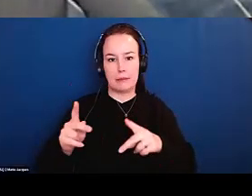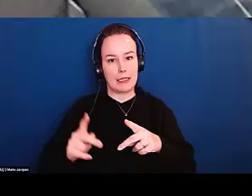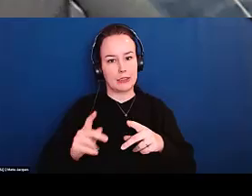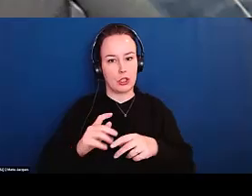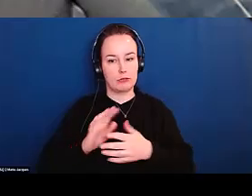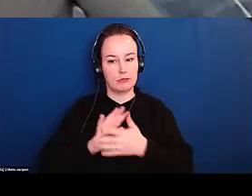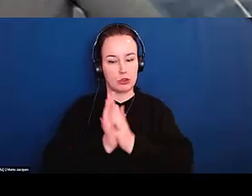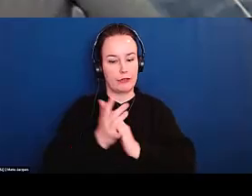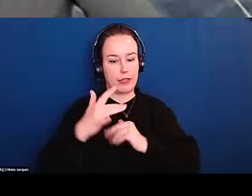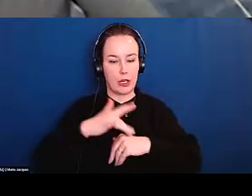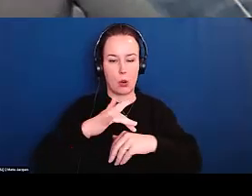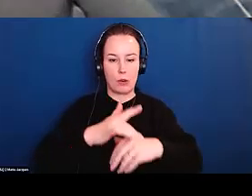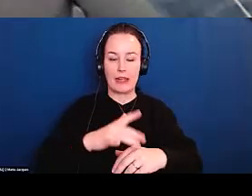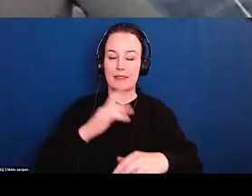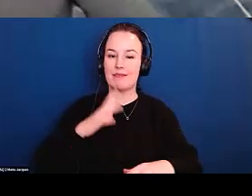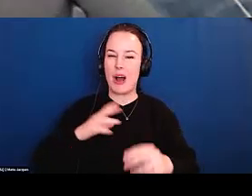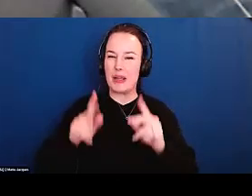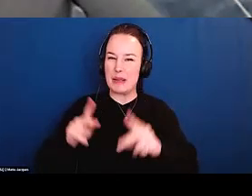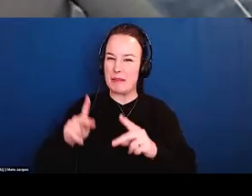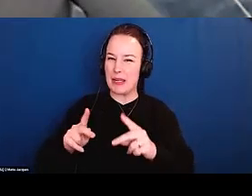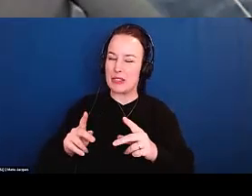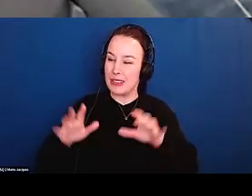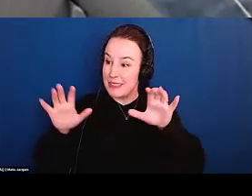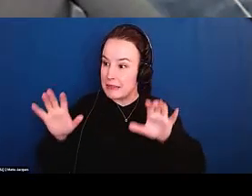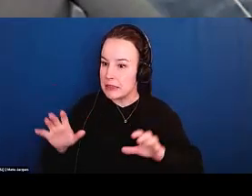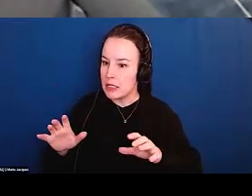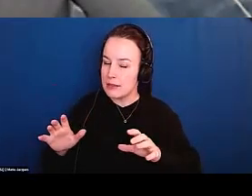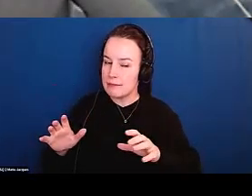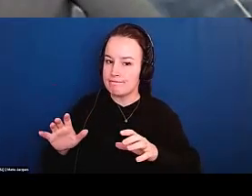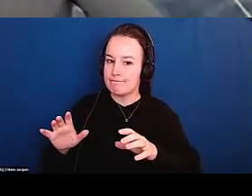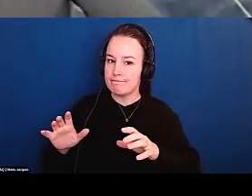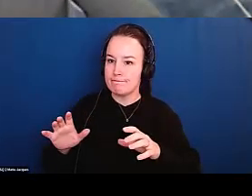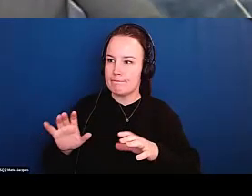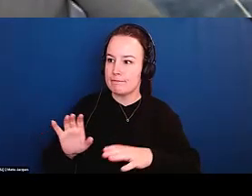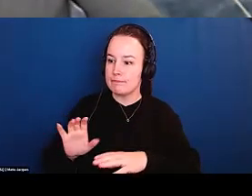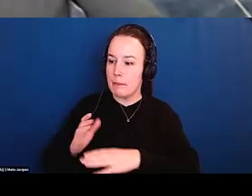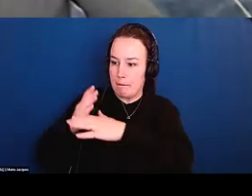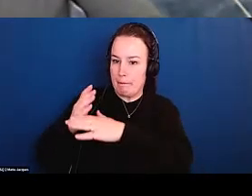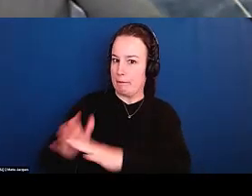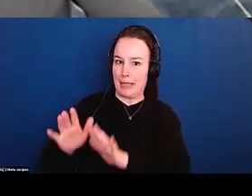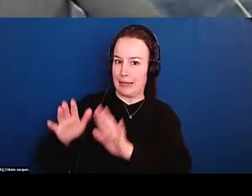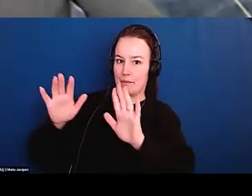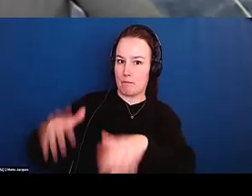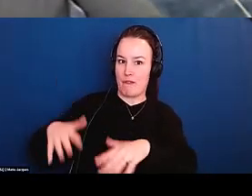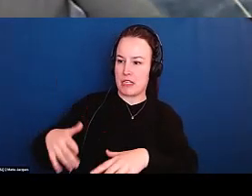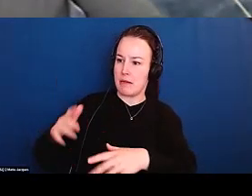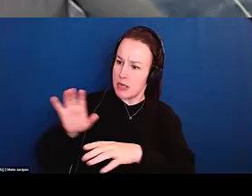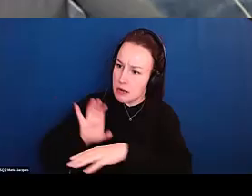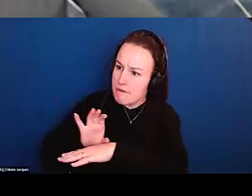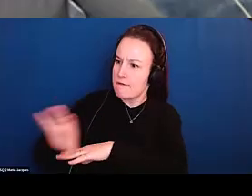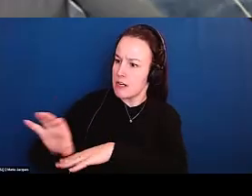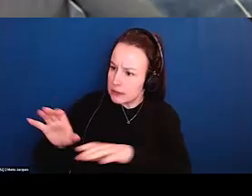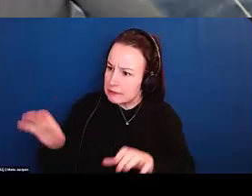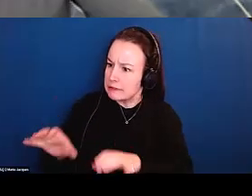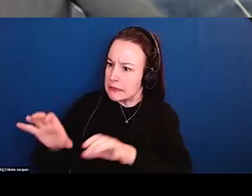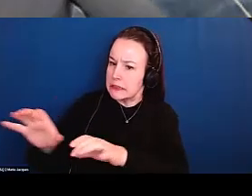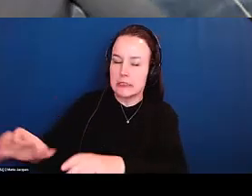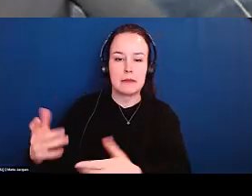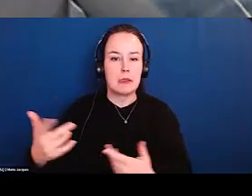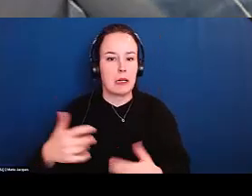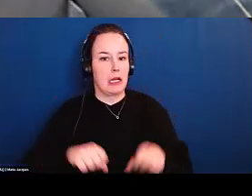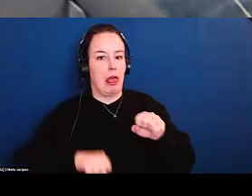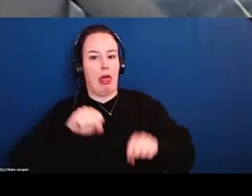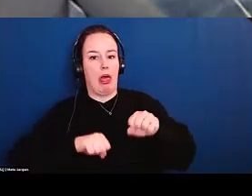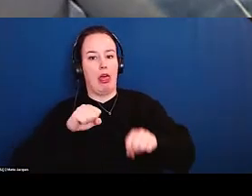forcément prêtes ou prêts et lorsqu'on les force à l'action, c'est peut-être un peu plus problématique en fait pour elles.